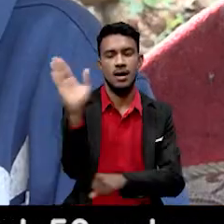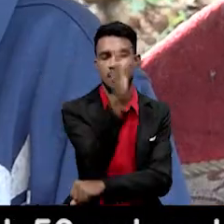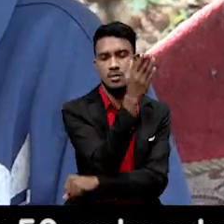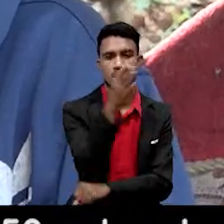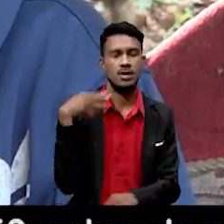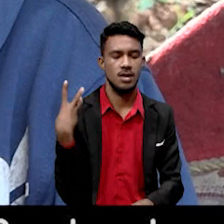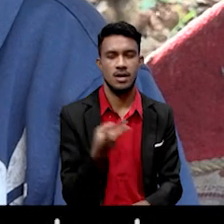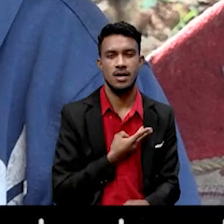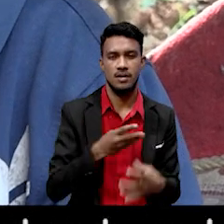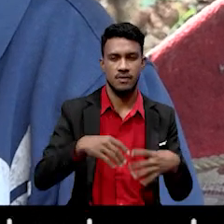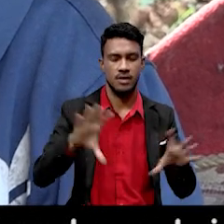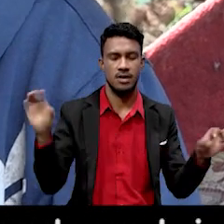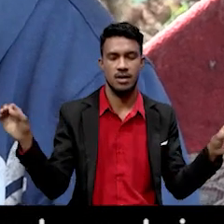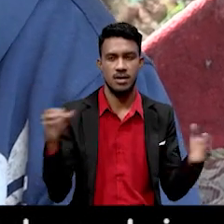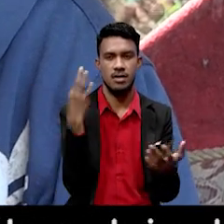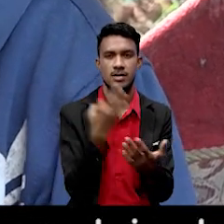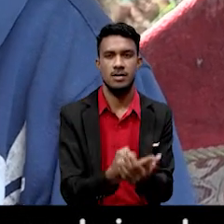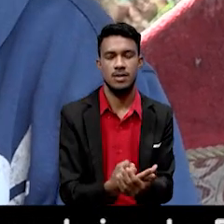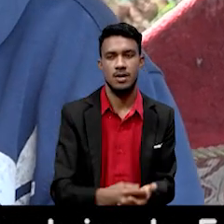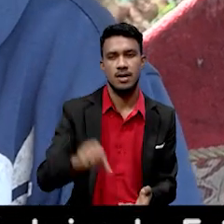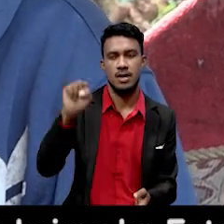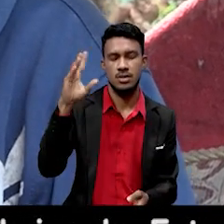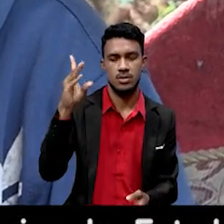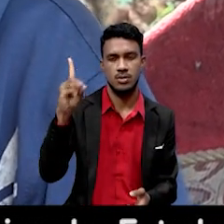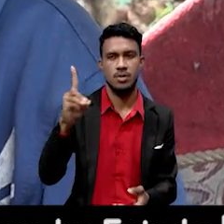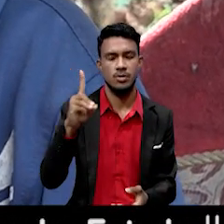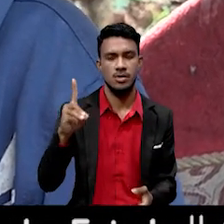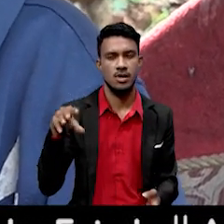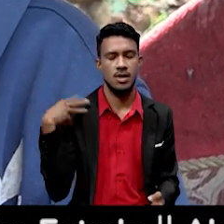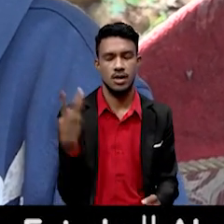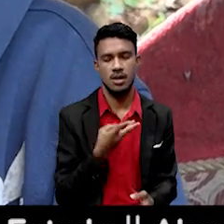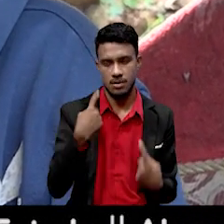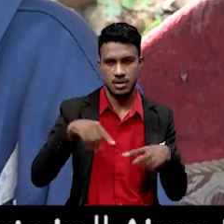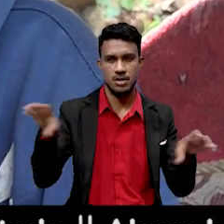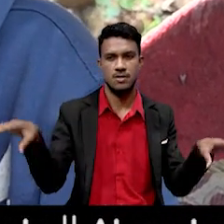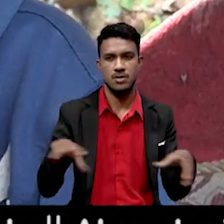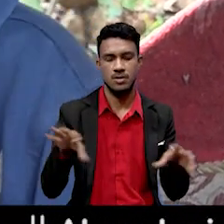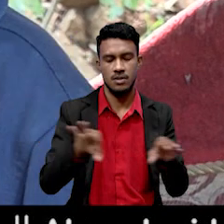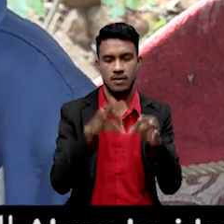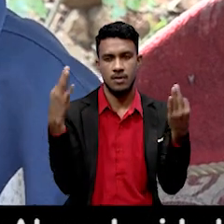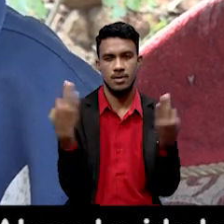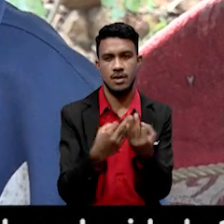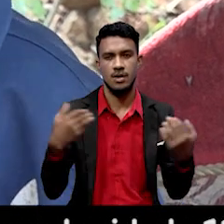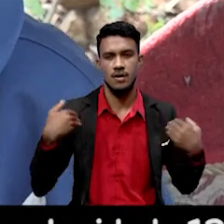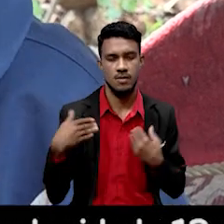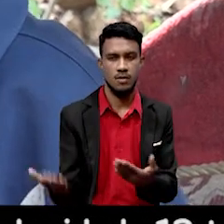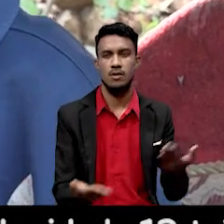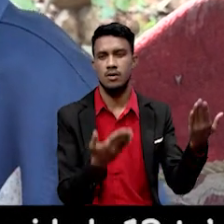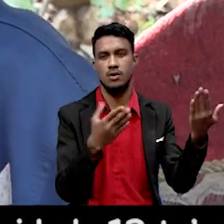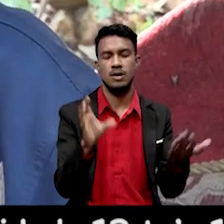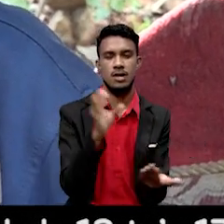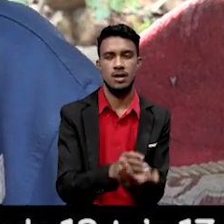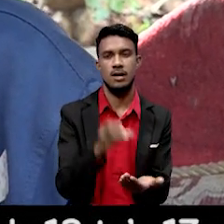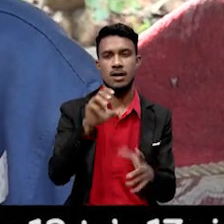la folin itu bele satu es dua tu masur servis dia tersaraska kecuali te familia lar mobil lori lata acer ne mobil